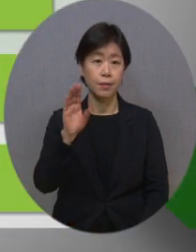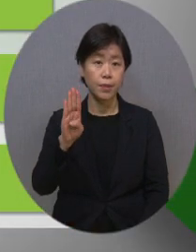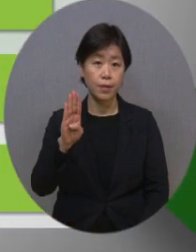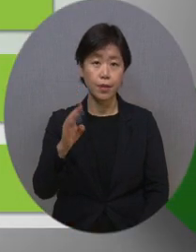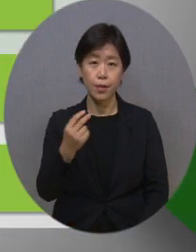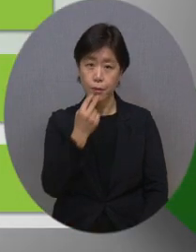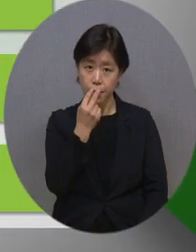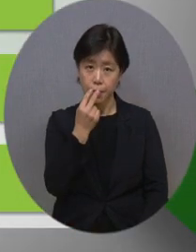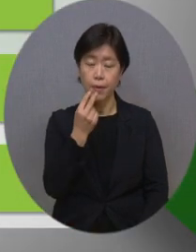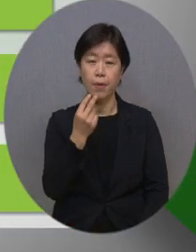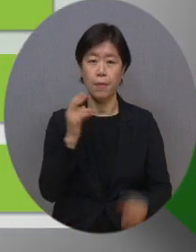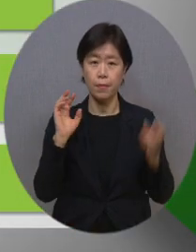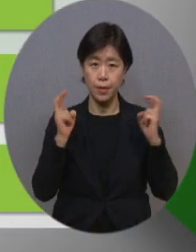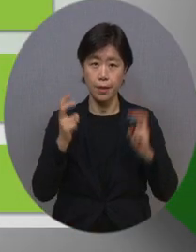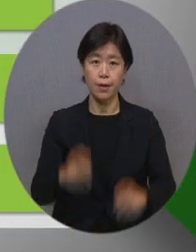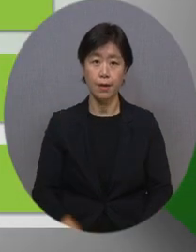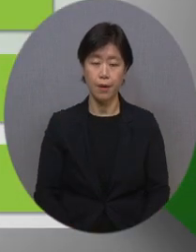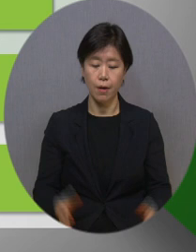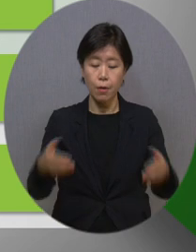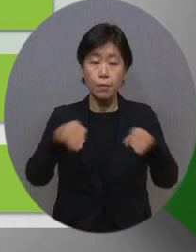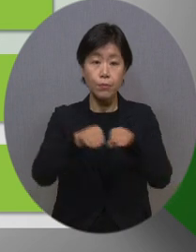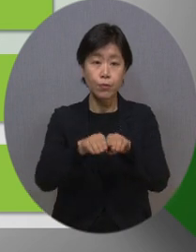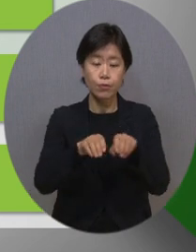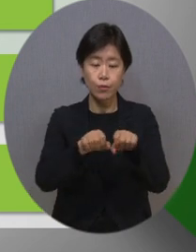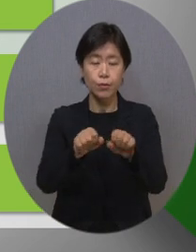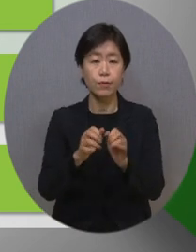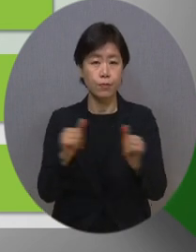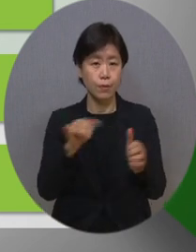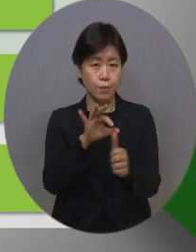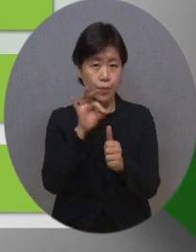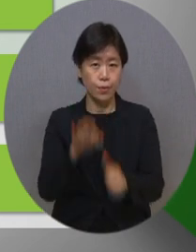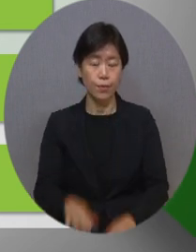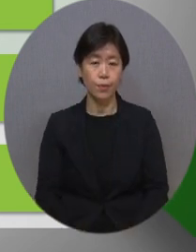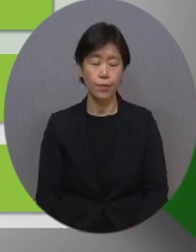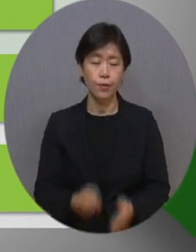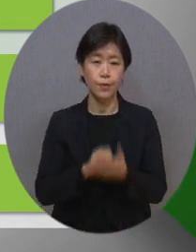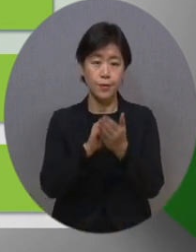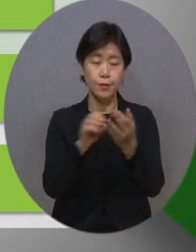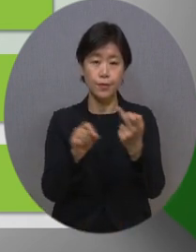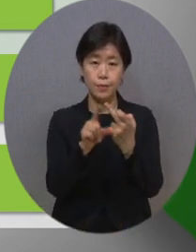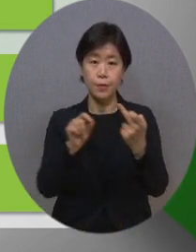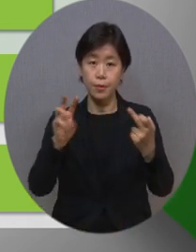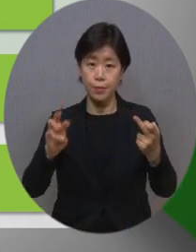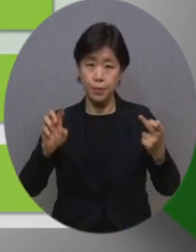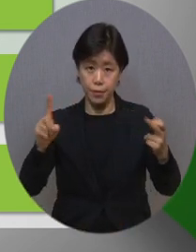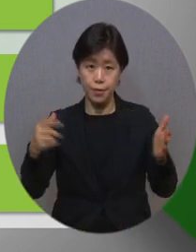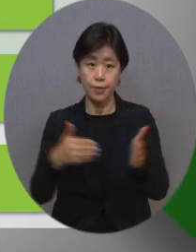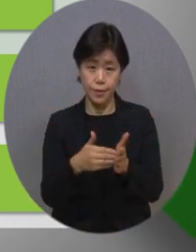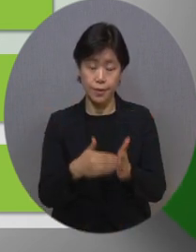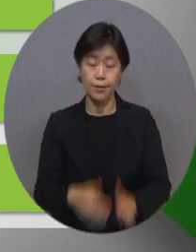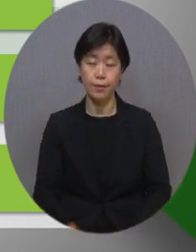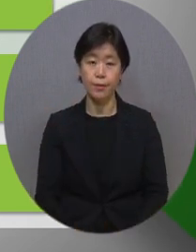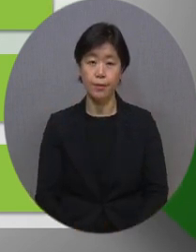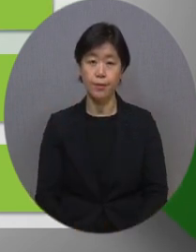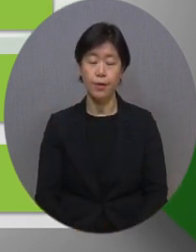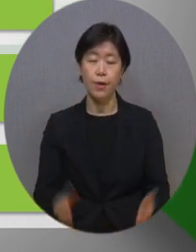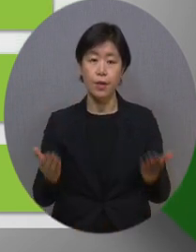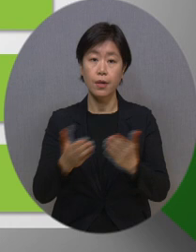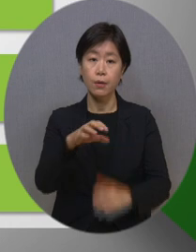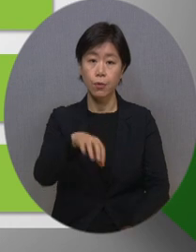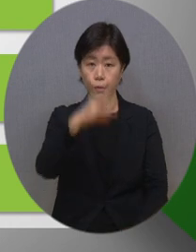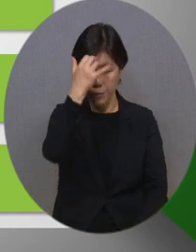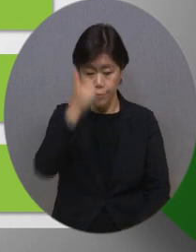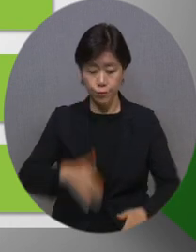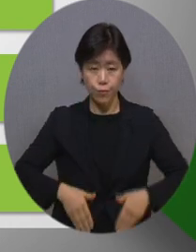DB손해보험 주식회사에서 건물 청소원을 모집합니다. 접수 마감일은 12월 31일까지며